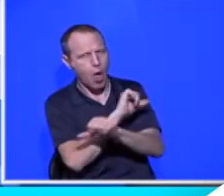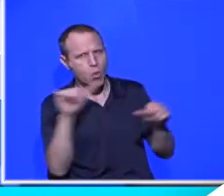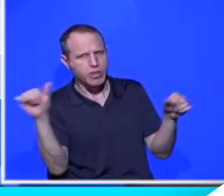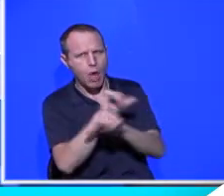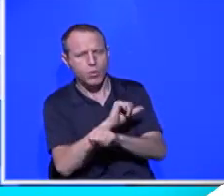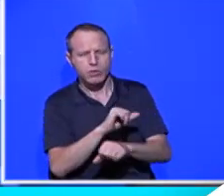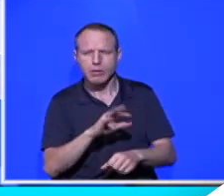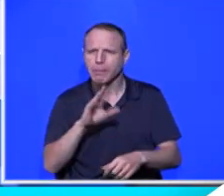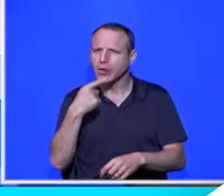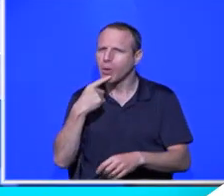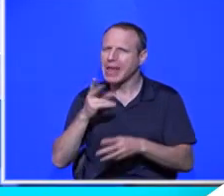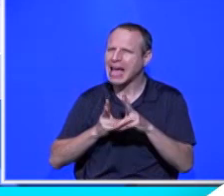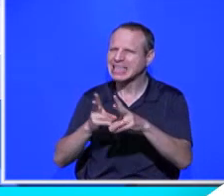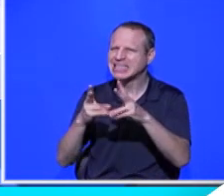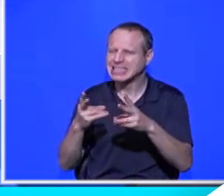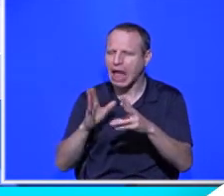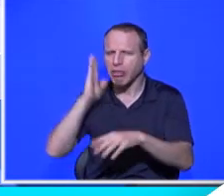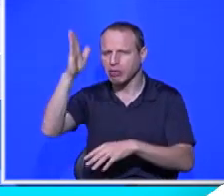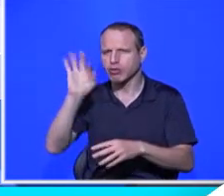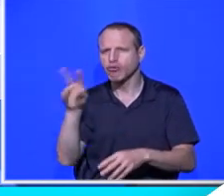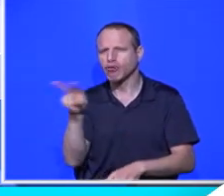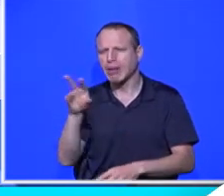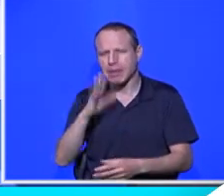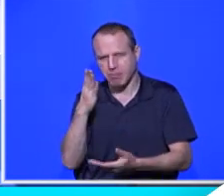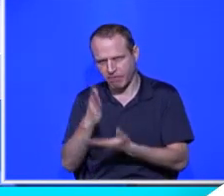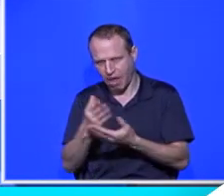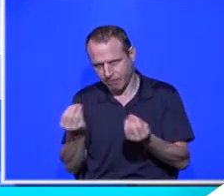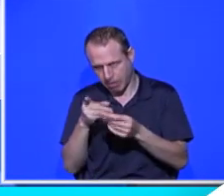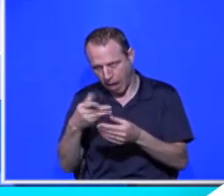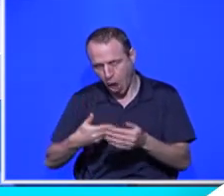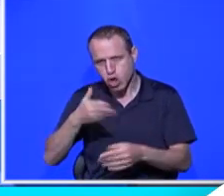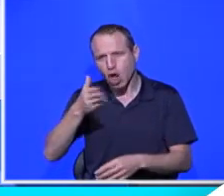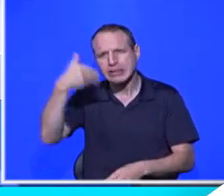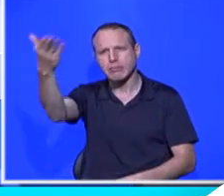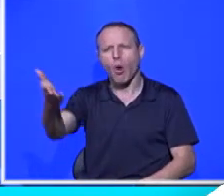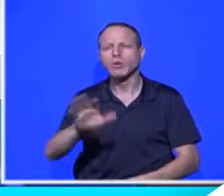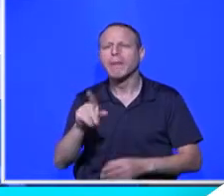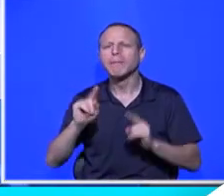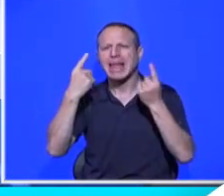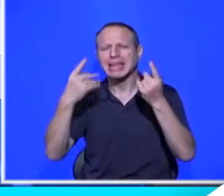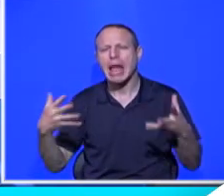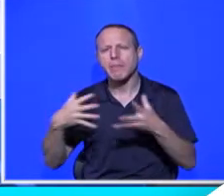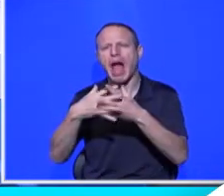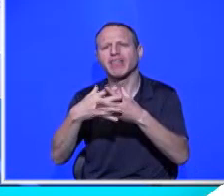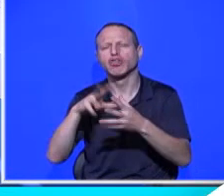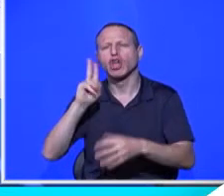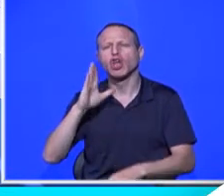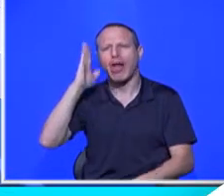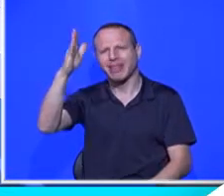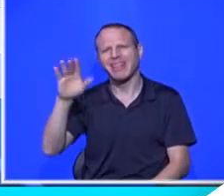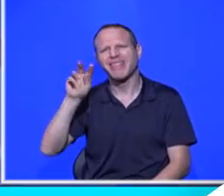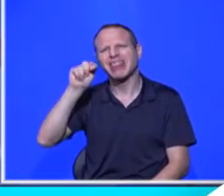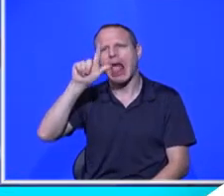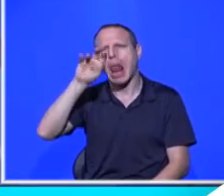הריצה העתידית של השניים האלה? זאת אומרת, אם כבר הדברים האלה יוצאים החוצה, מה יקרה בחבירה הזאת של יש עתיד ותלם? אני לא